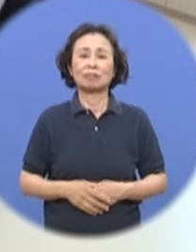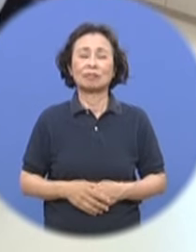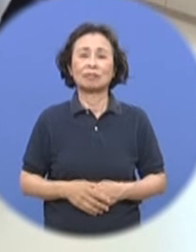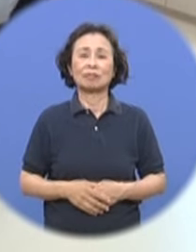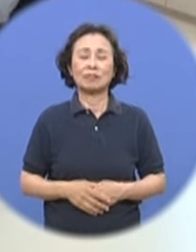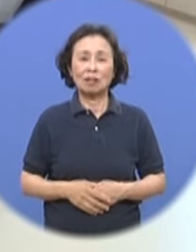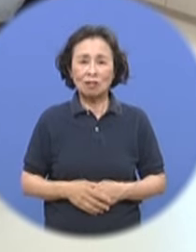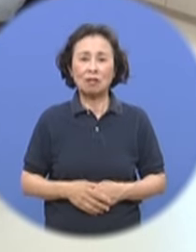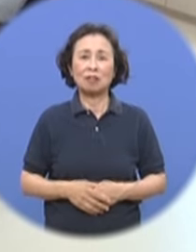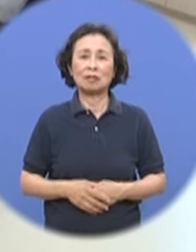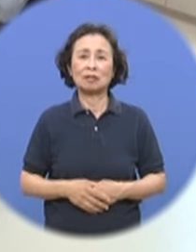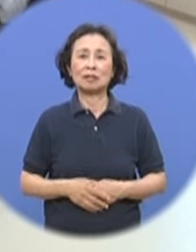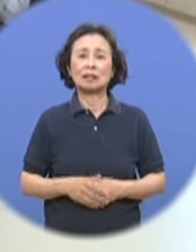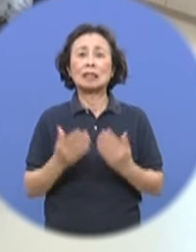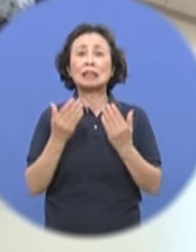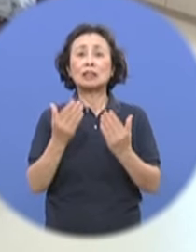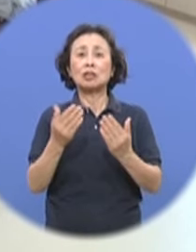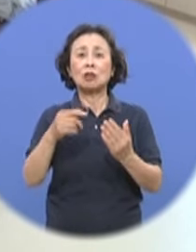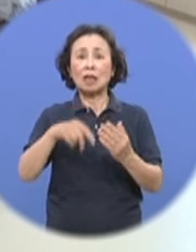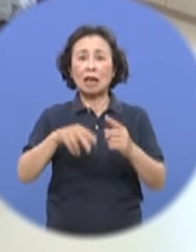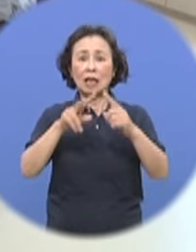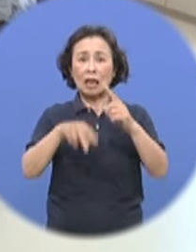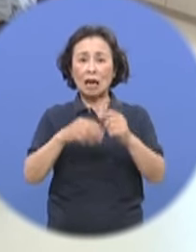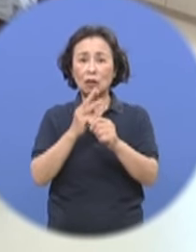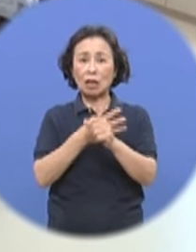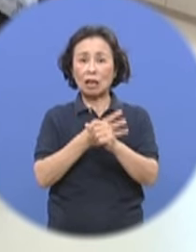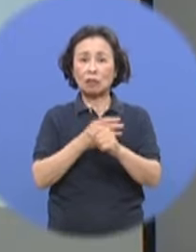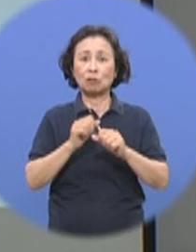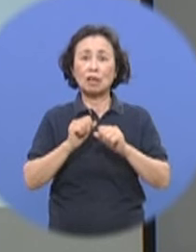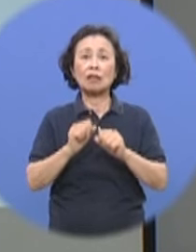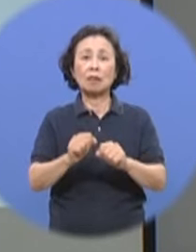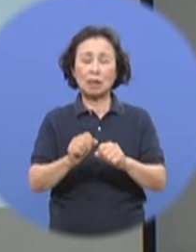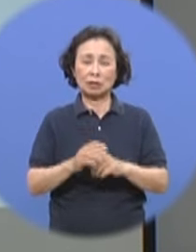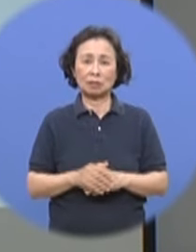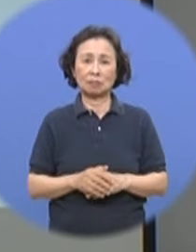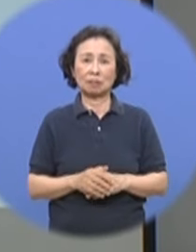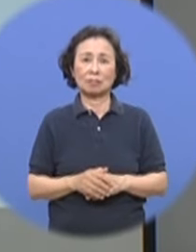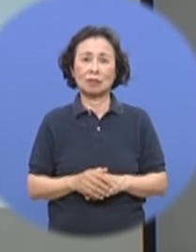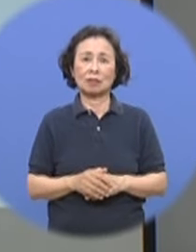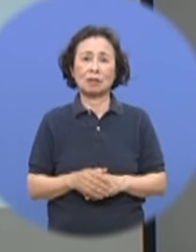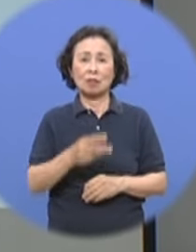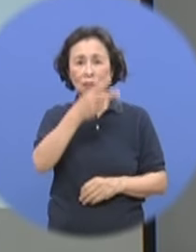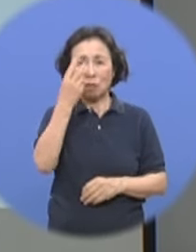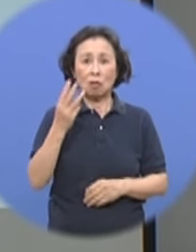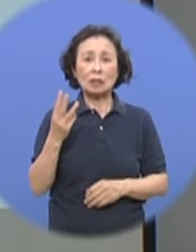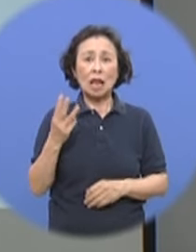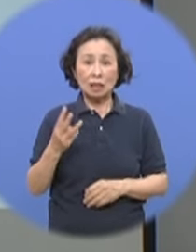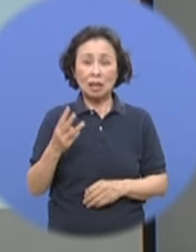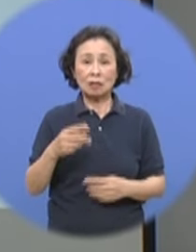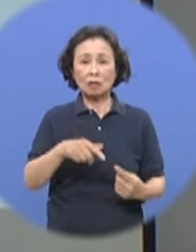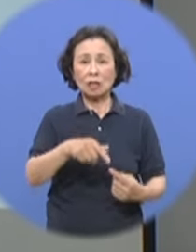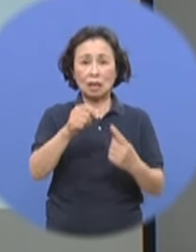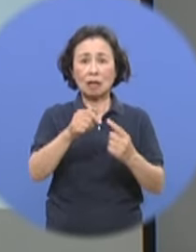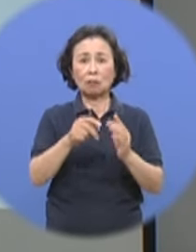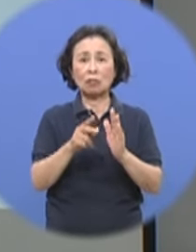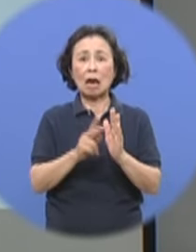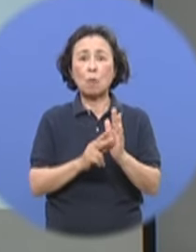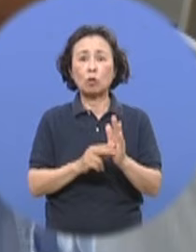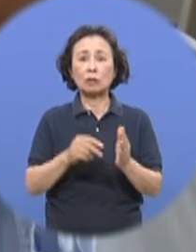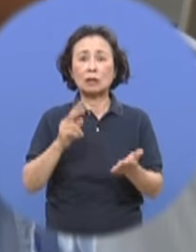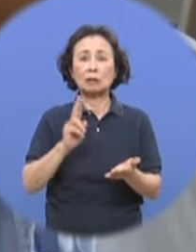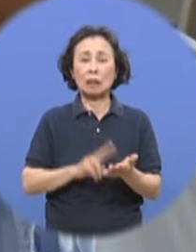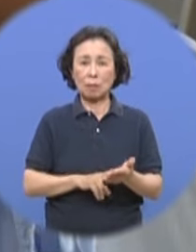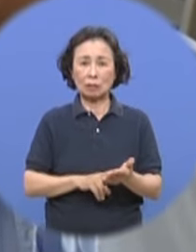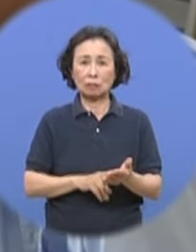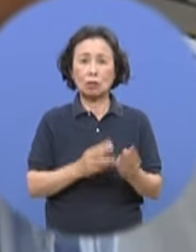を授業の一環として行っています。3年生の選択科目に設定していて、数学や英語